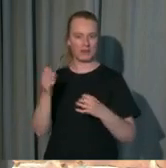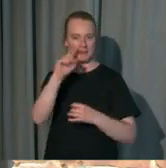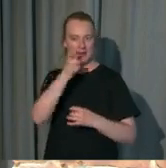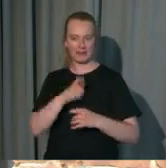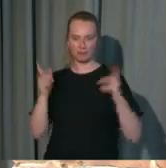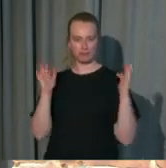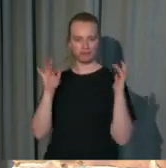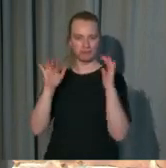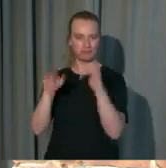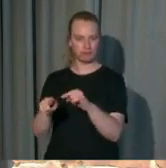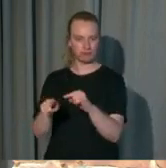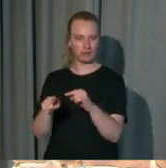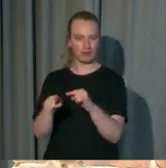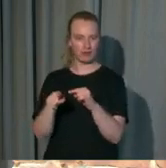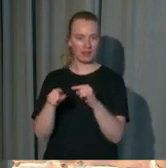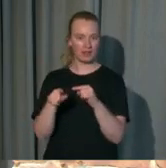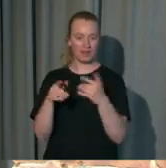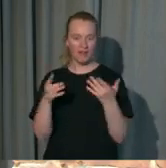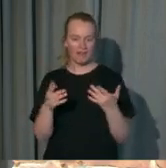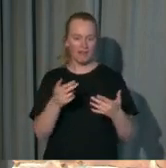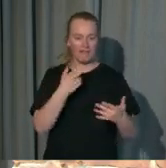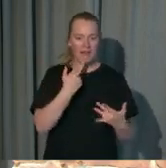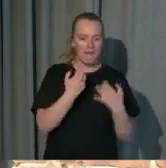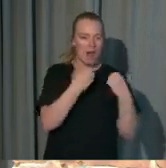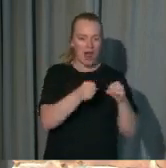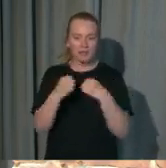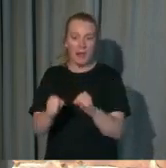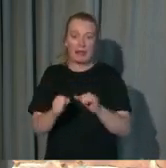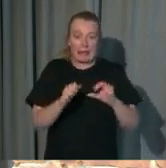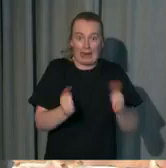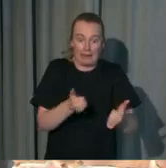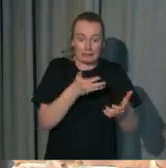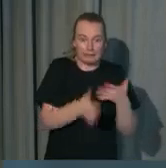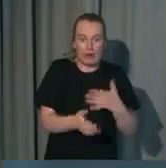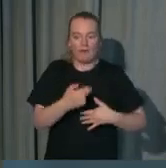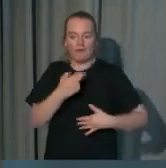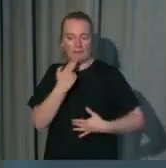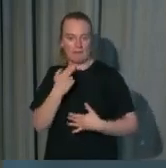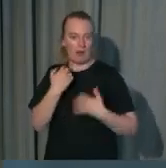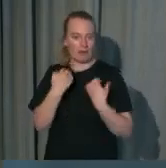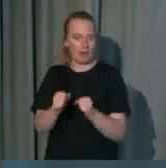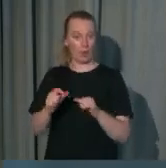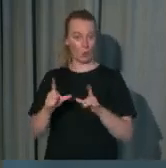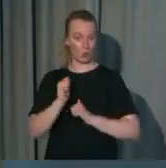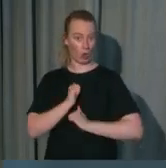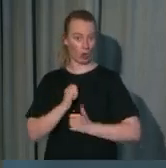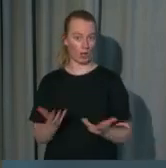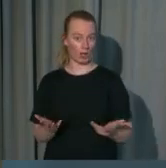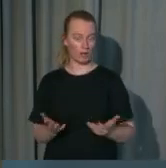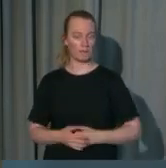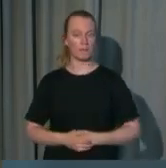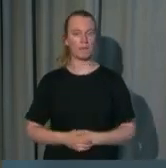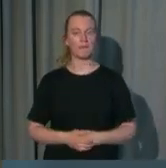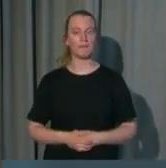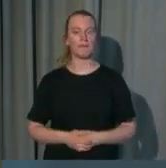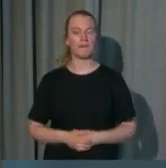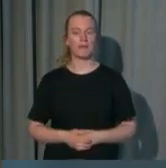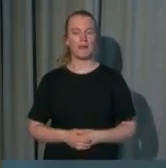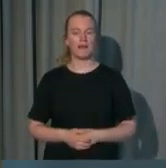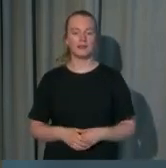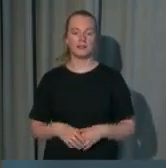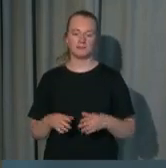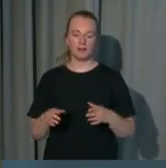gjør man av arrangementer er det som er greit, og hvilke er det som er utrygg? Alle politidistriktene har fått i oppdrag